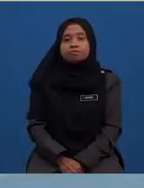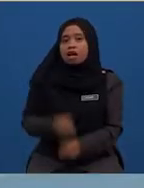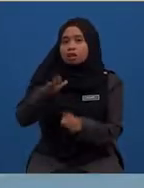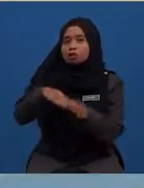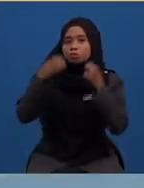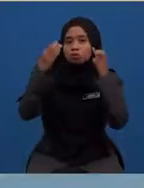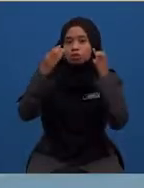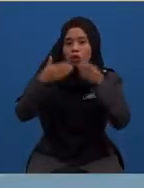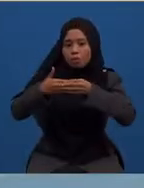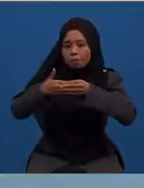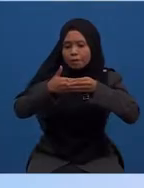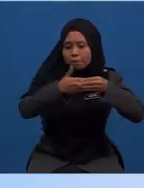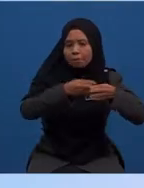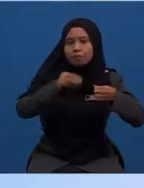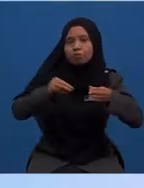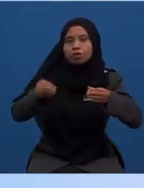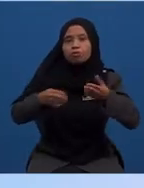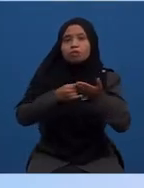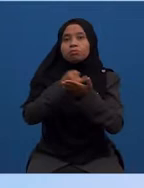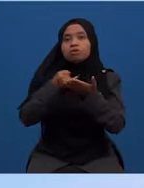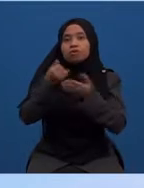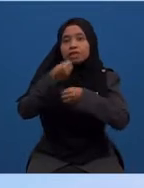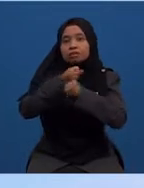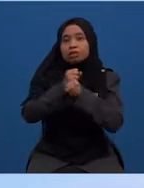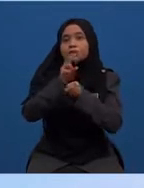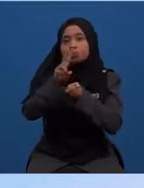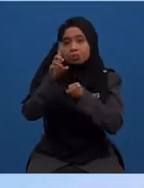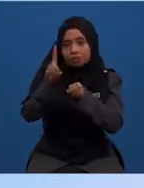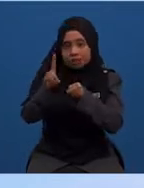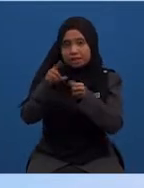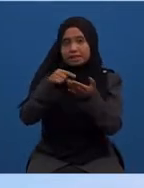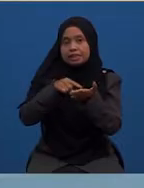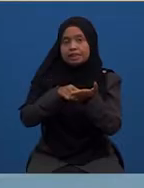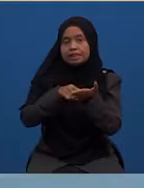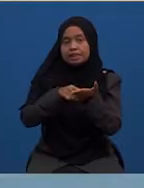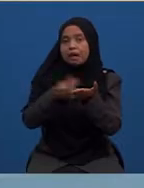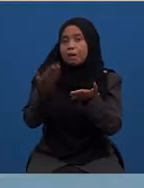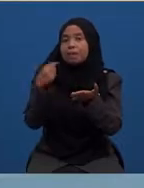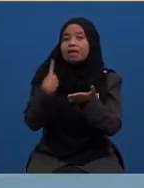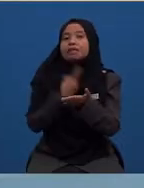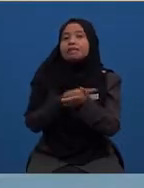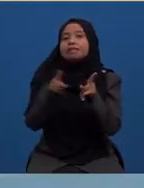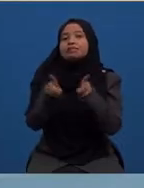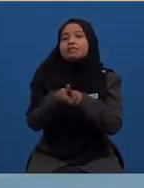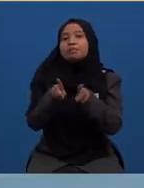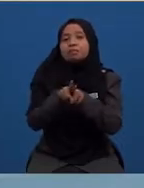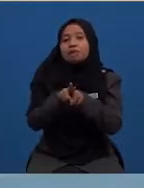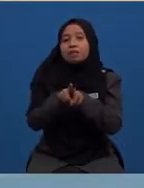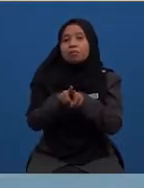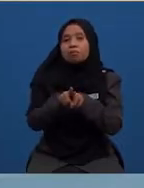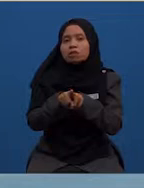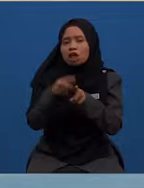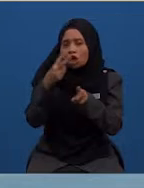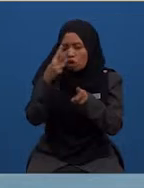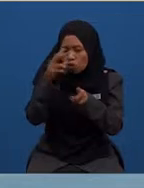Sebelum cikgu membimbing murid-murid melukis bentuk dua dimensi ini, marilah kita bersama-sama